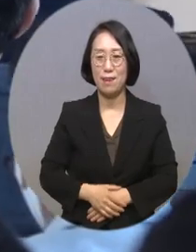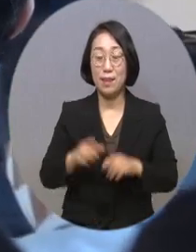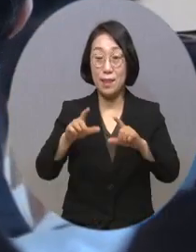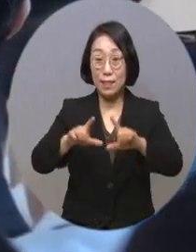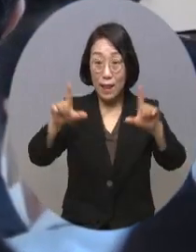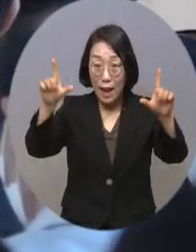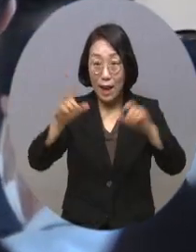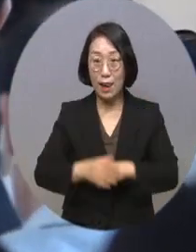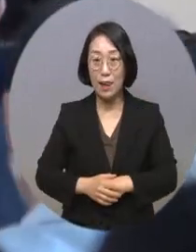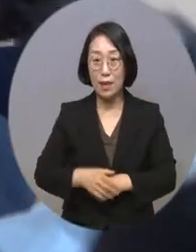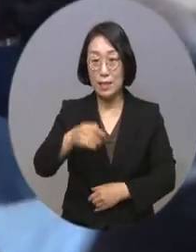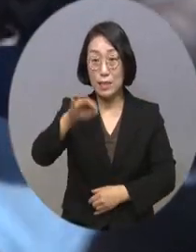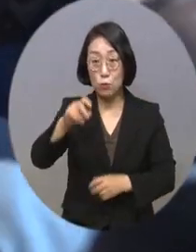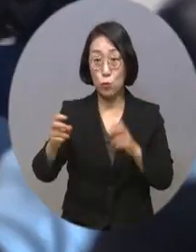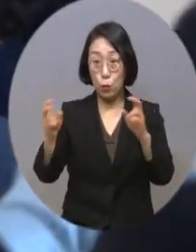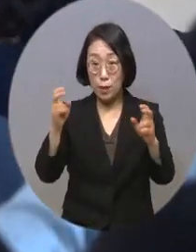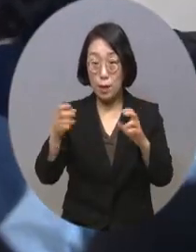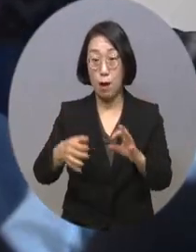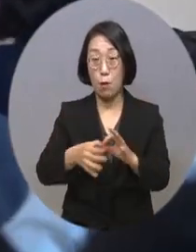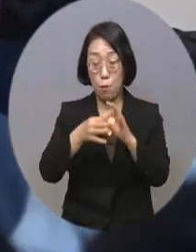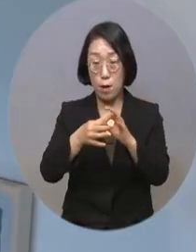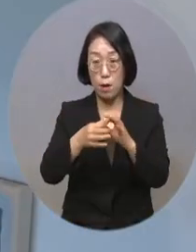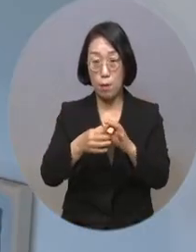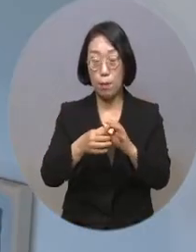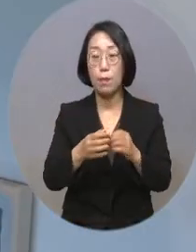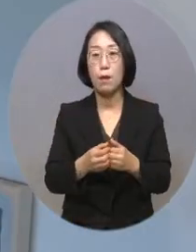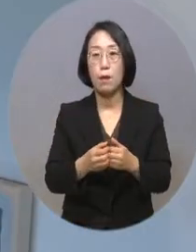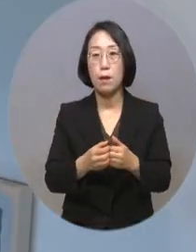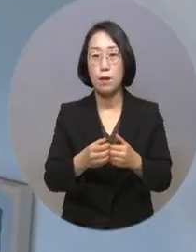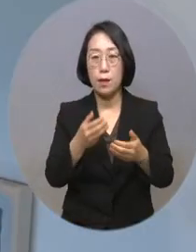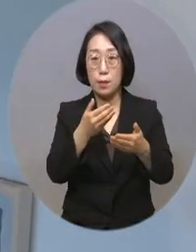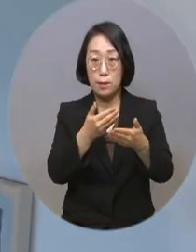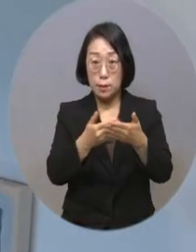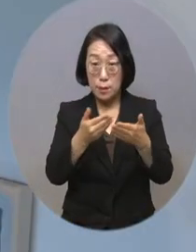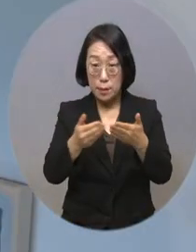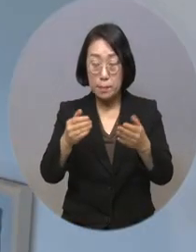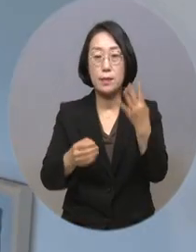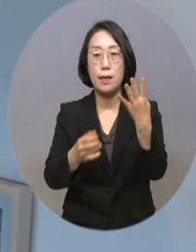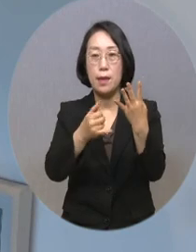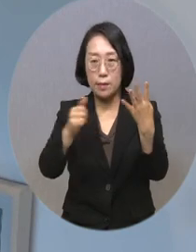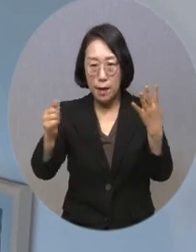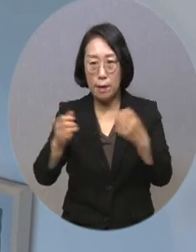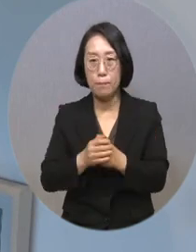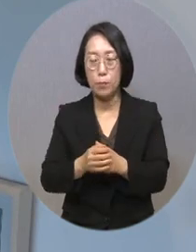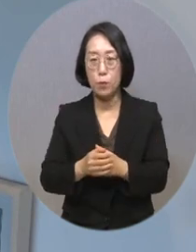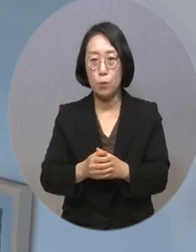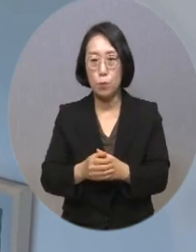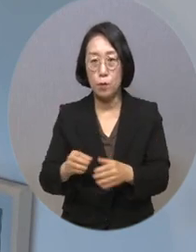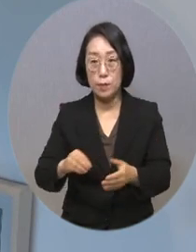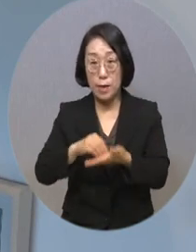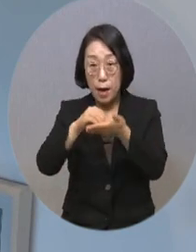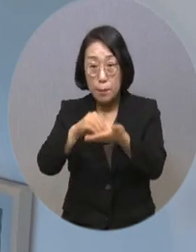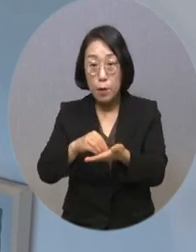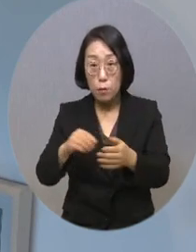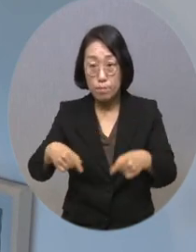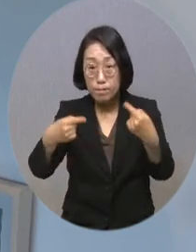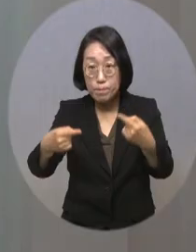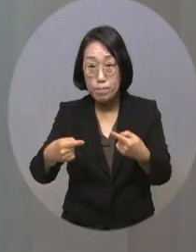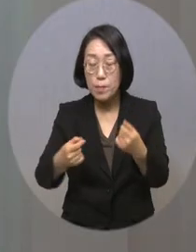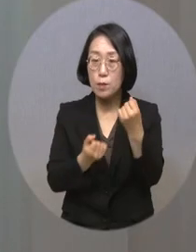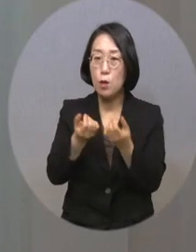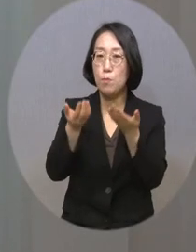행사에는 시우 소속 발달장애인 작가 4명과 관계자들이 직접 참여해 관람객의 작품 이해를